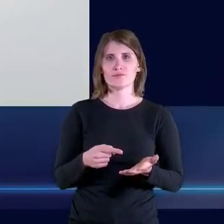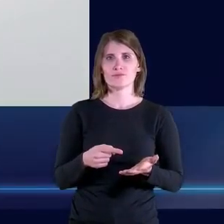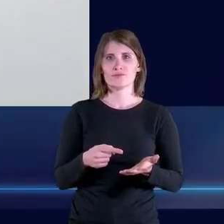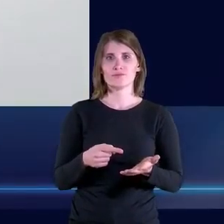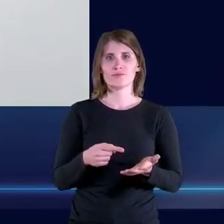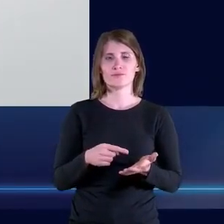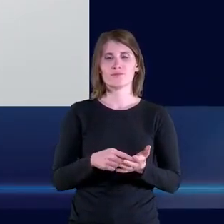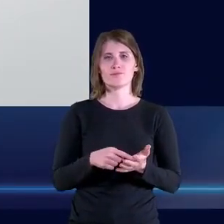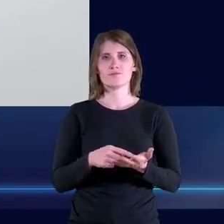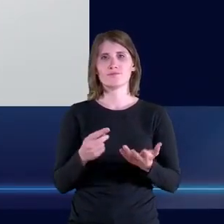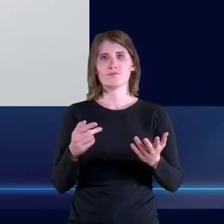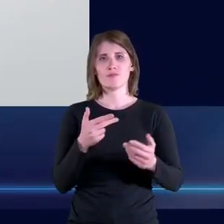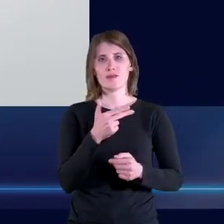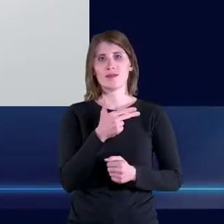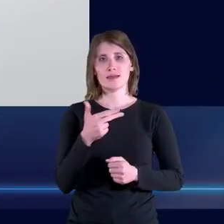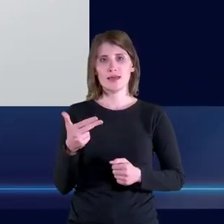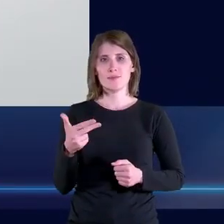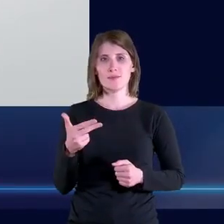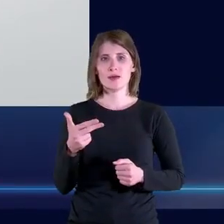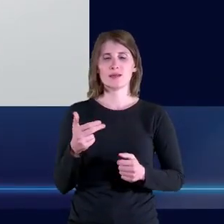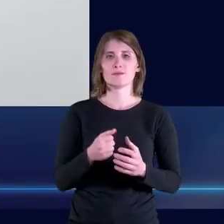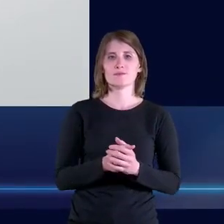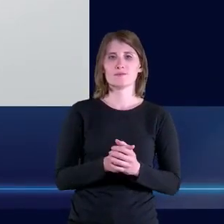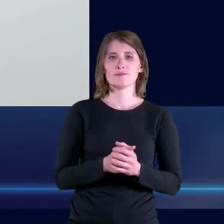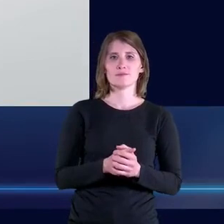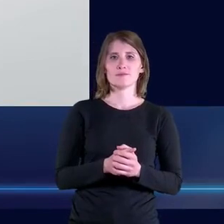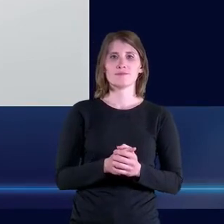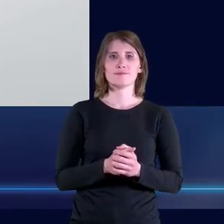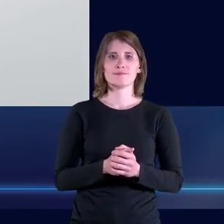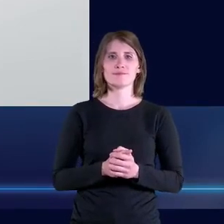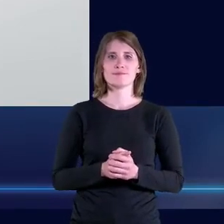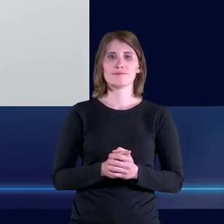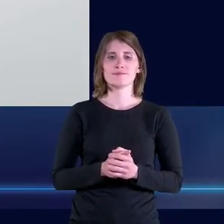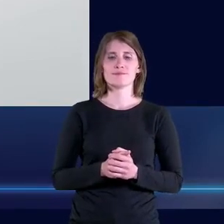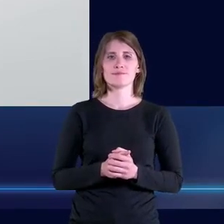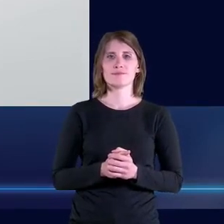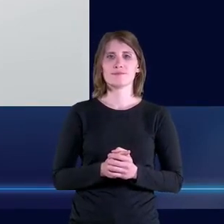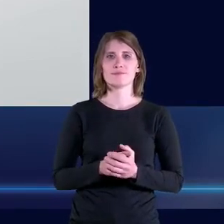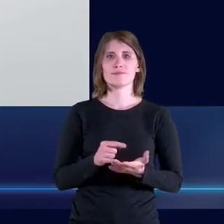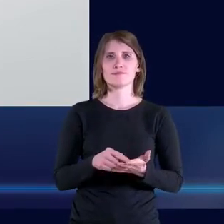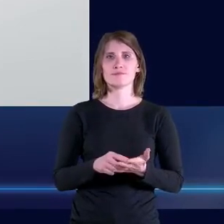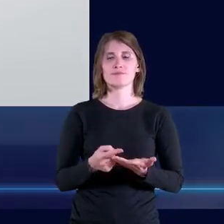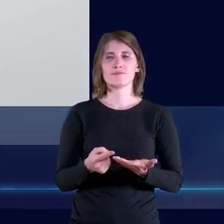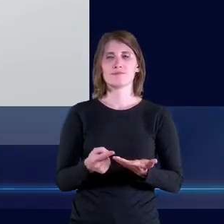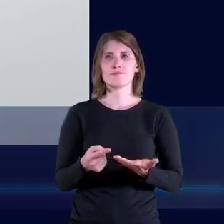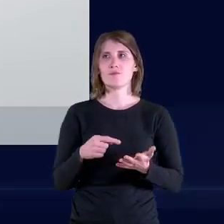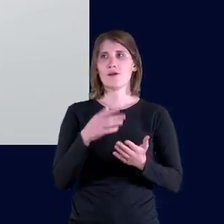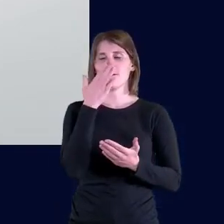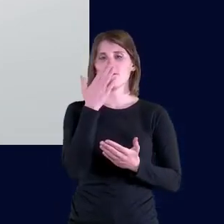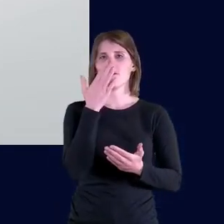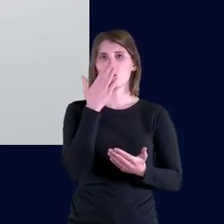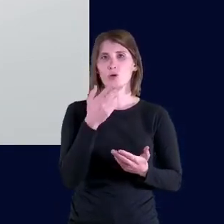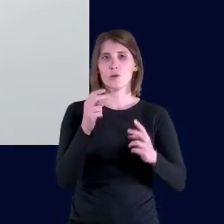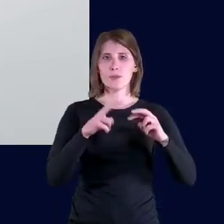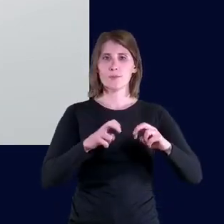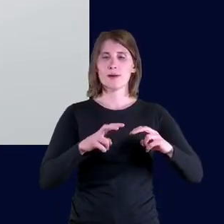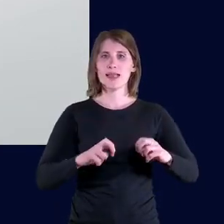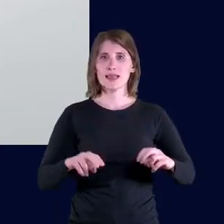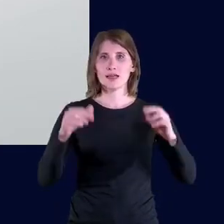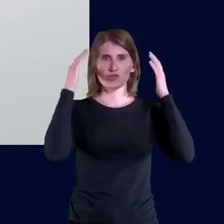ten się zwrócę tylko uwagę jak literaturze była wygrana